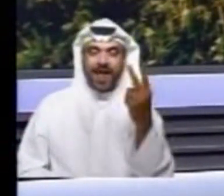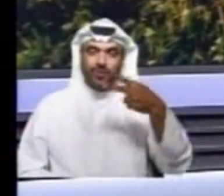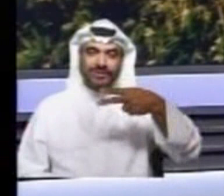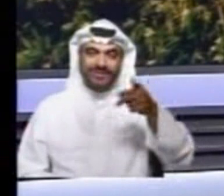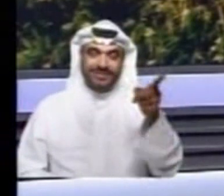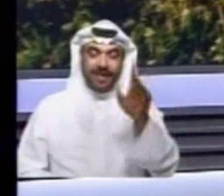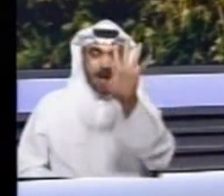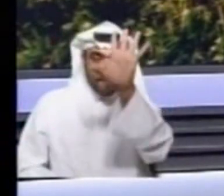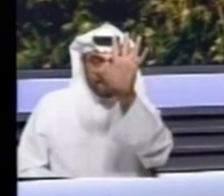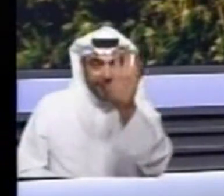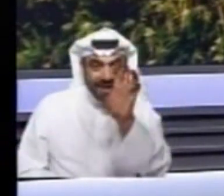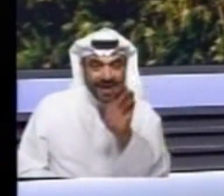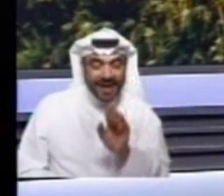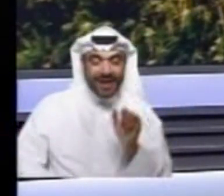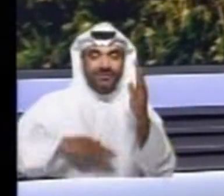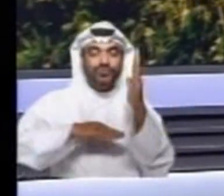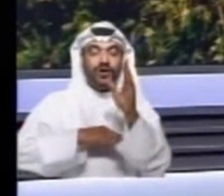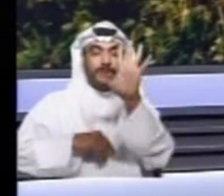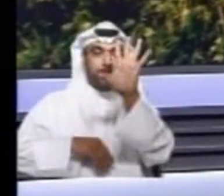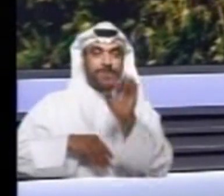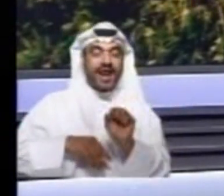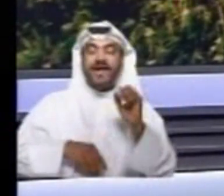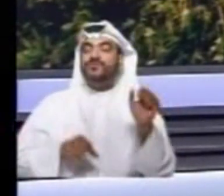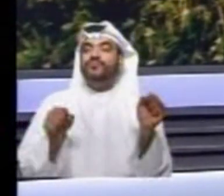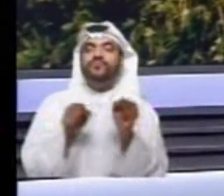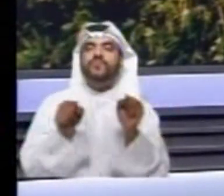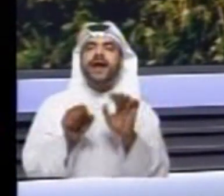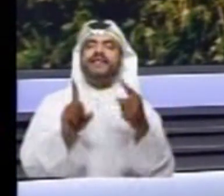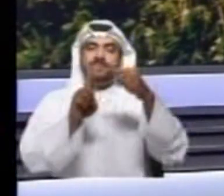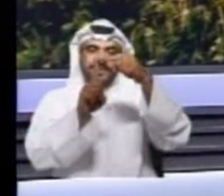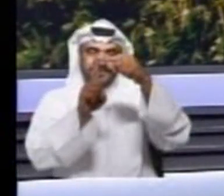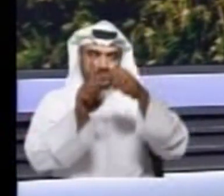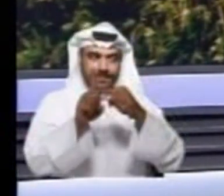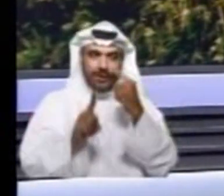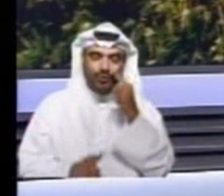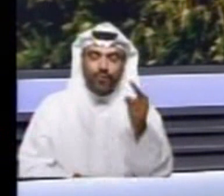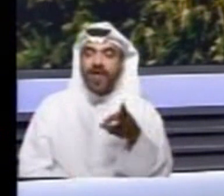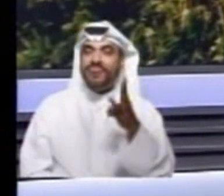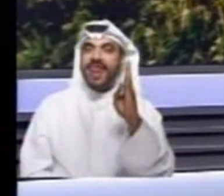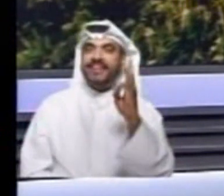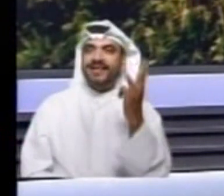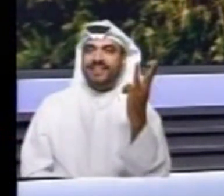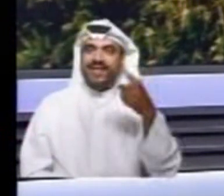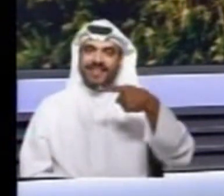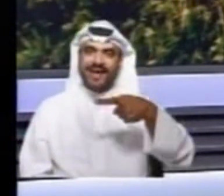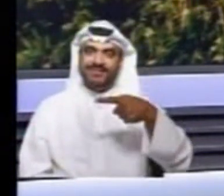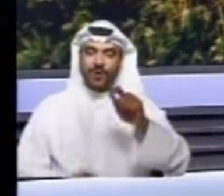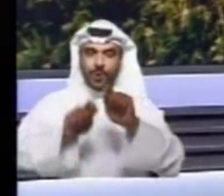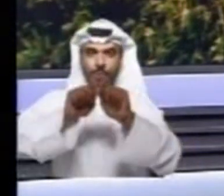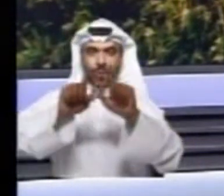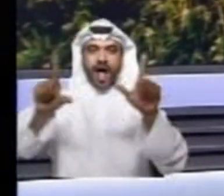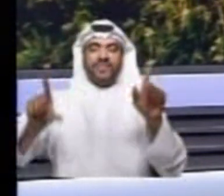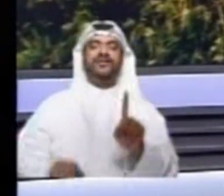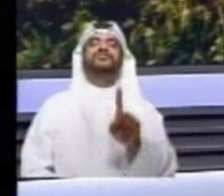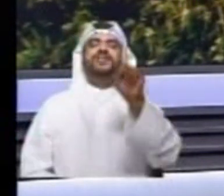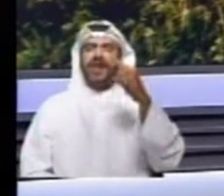في الساعة. والبحر راح يكون خفيف إلى معتدل، يعلو بين الحين والآخر، ممكن يكون 2 إلى 5 قدم. راح نوافيكم معلومات أكثر عن يوم